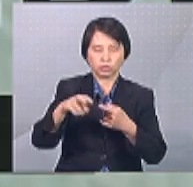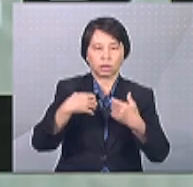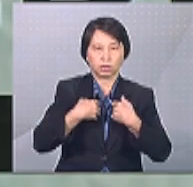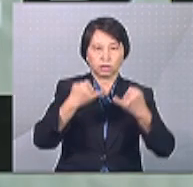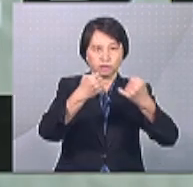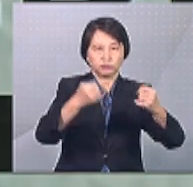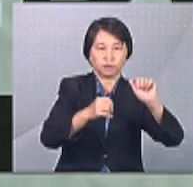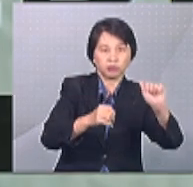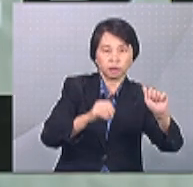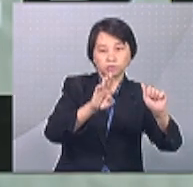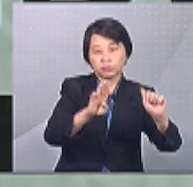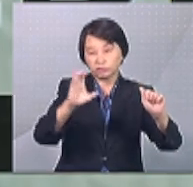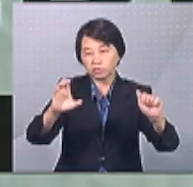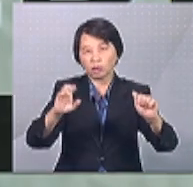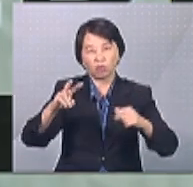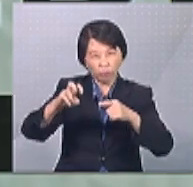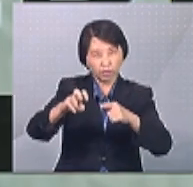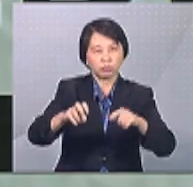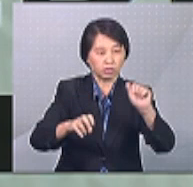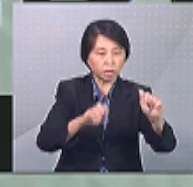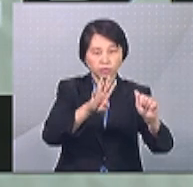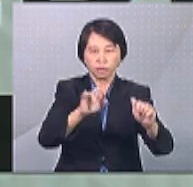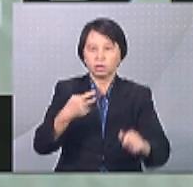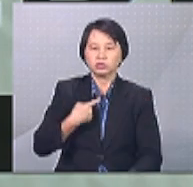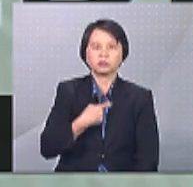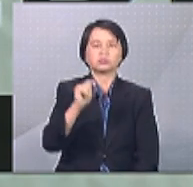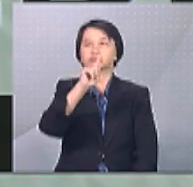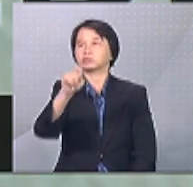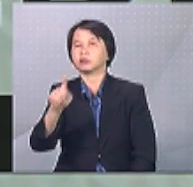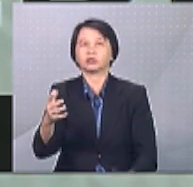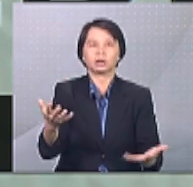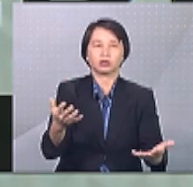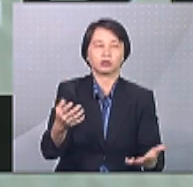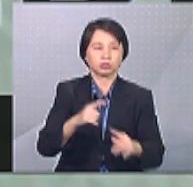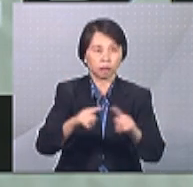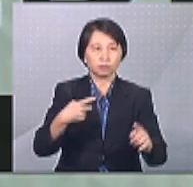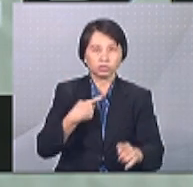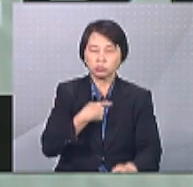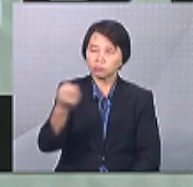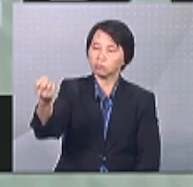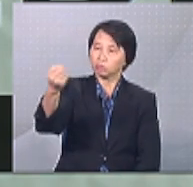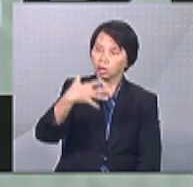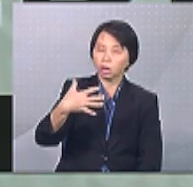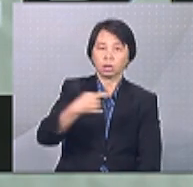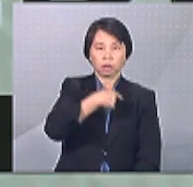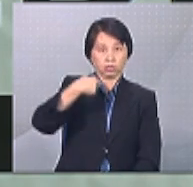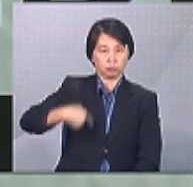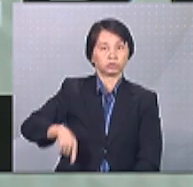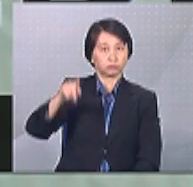jenis A, B dan C. Kita tertanya-tanya, tapi kita telah dimaklumkan di China